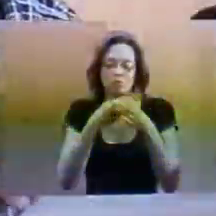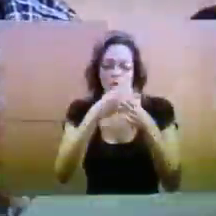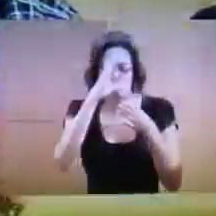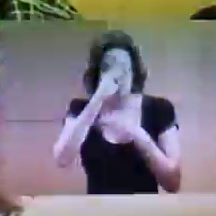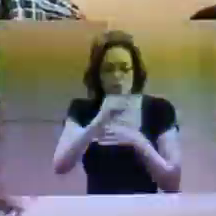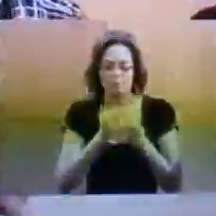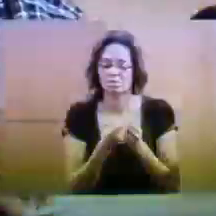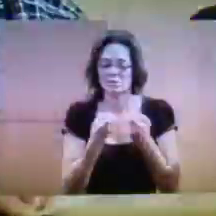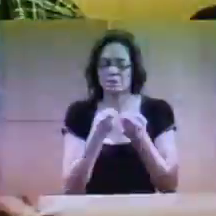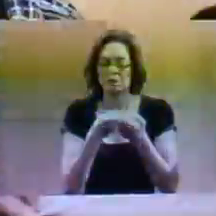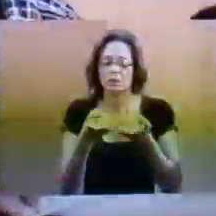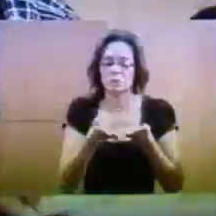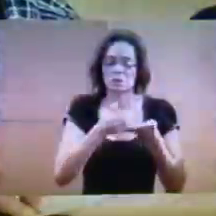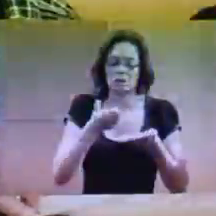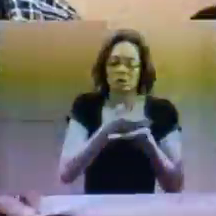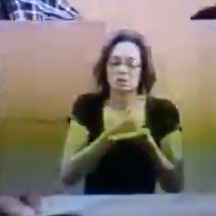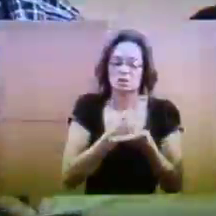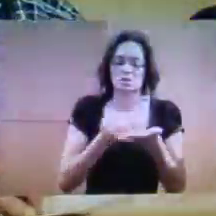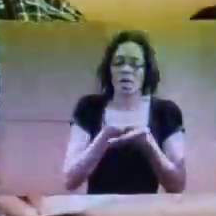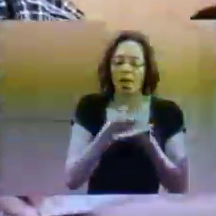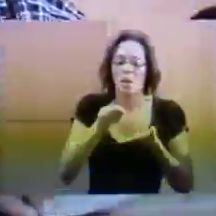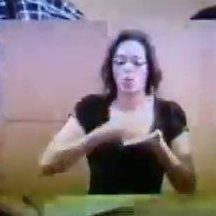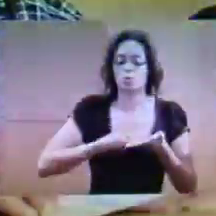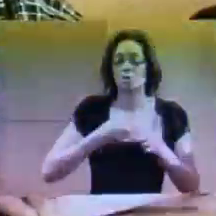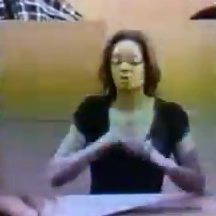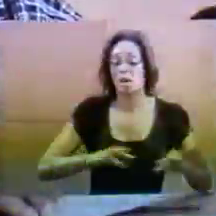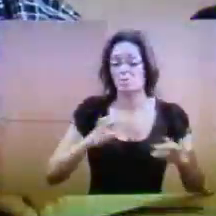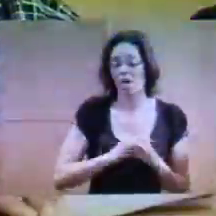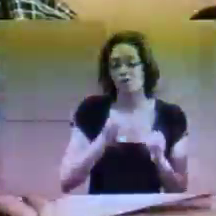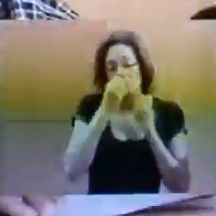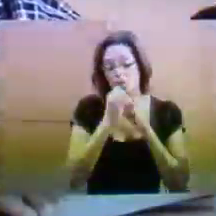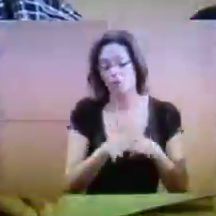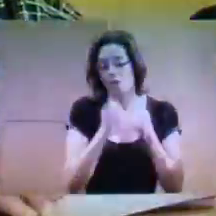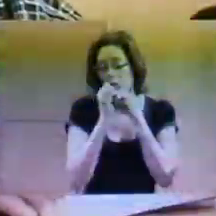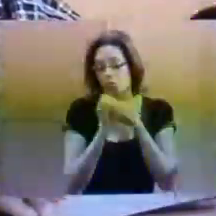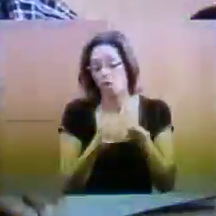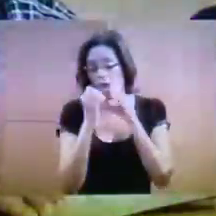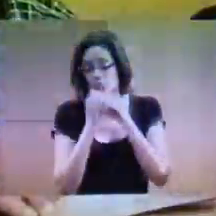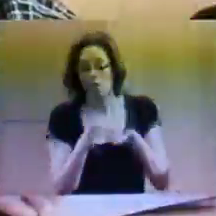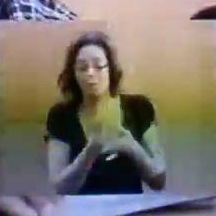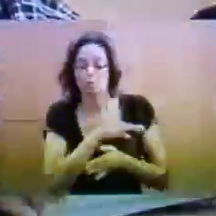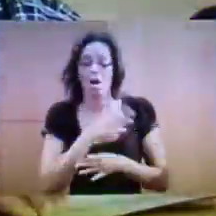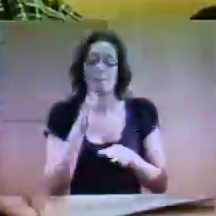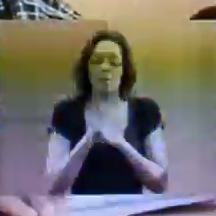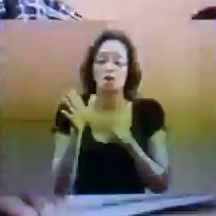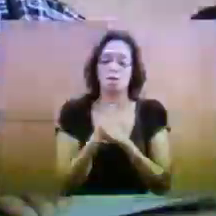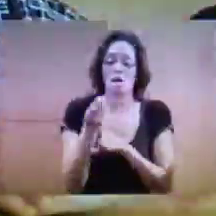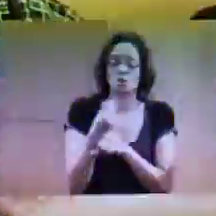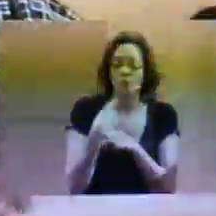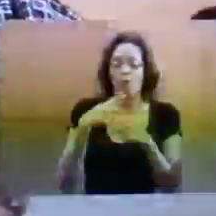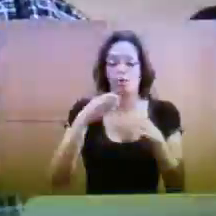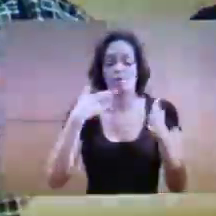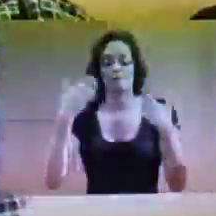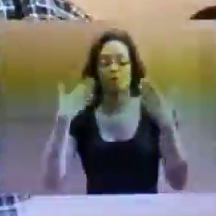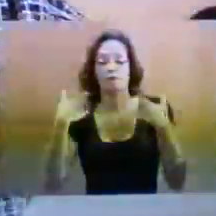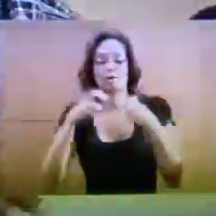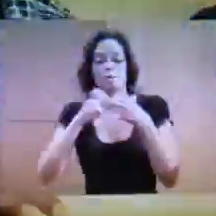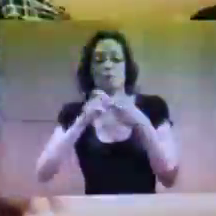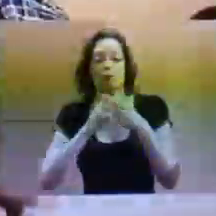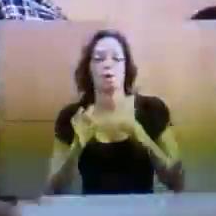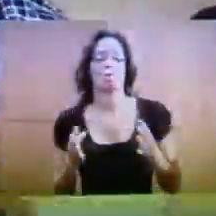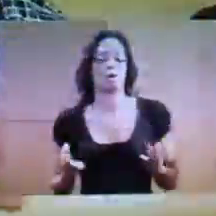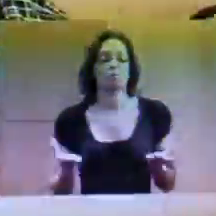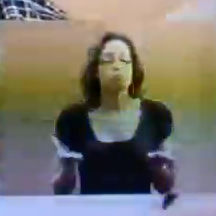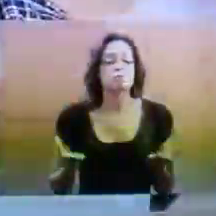rémunération, abandonnent les stages les uns après les autres par manque d'argent pour payer leurs frais de déplacement. Je ne sais pas si